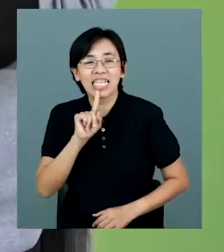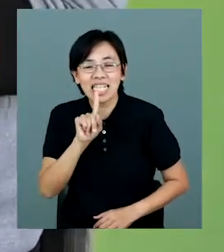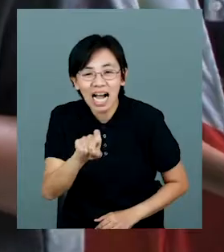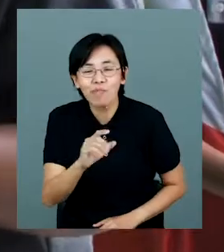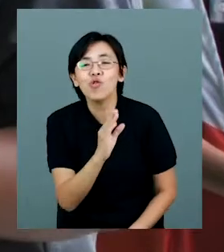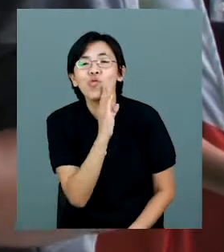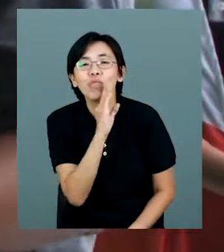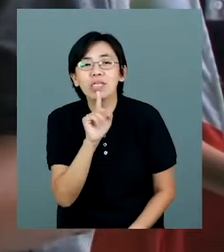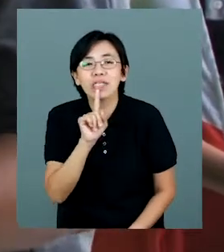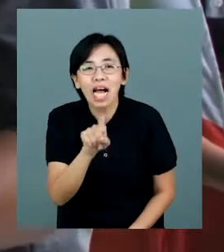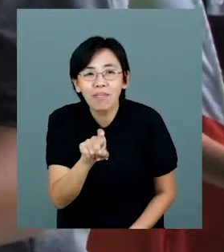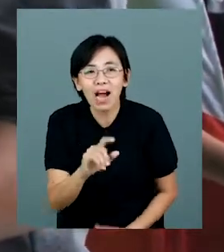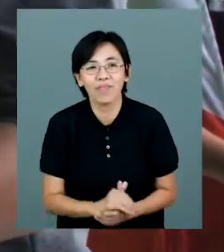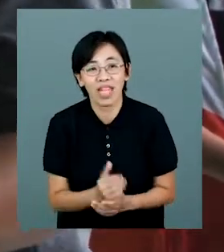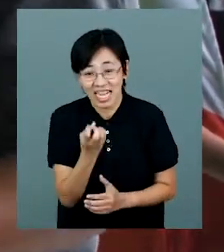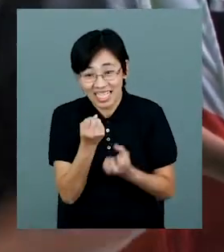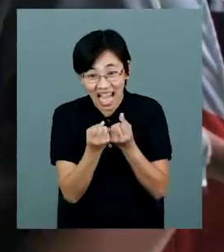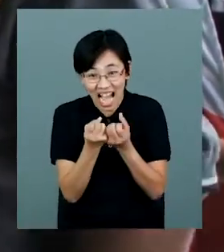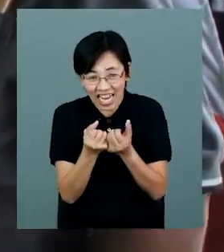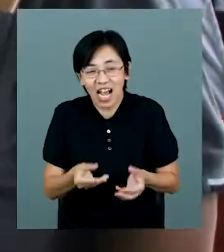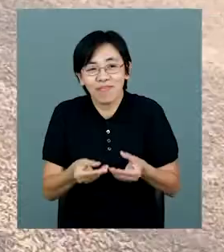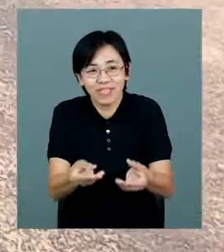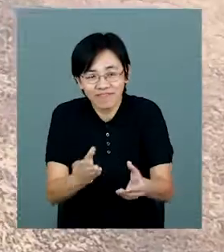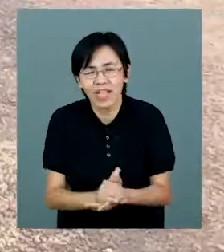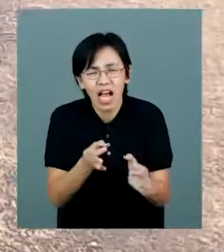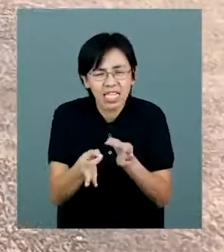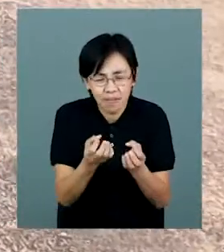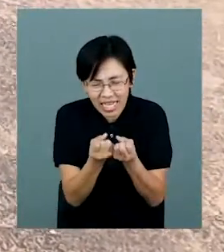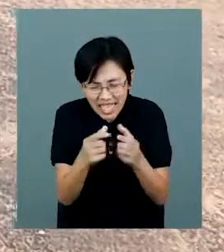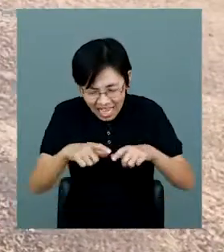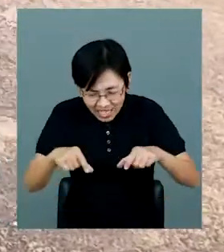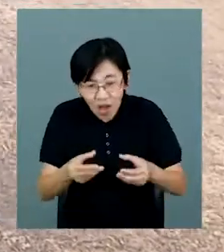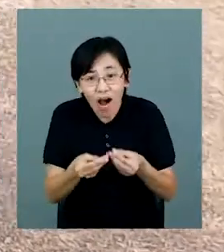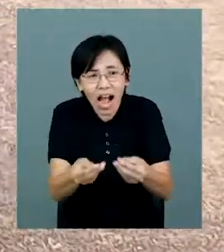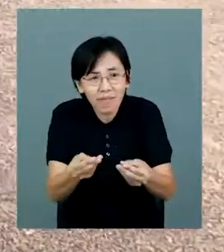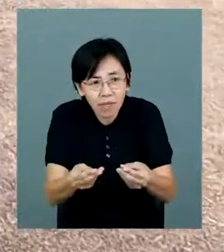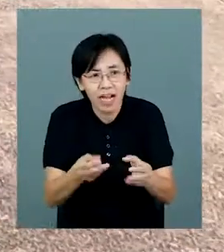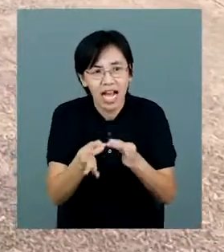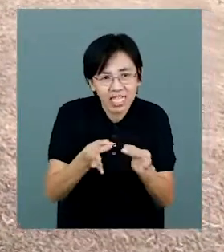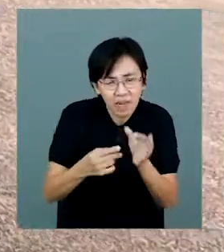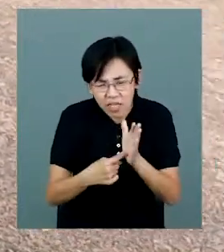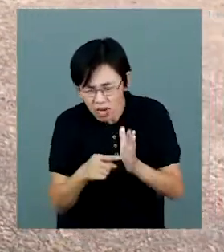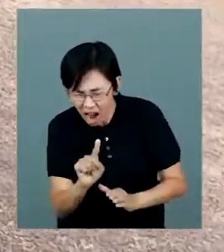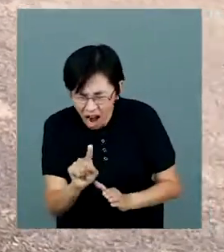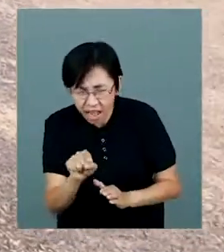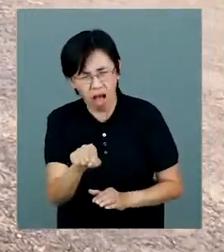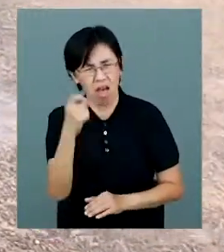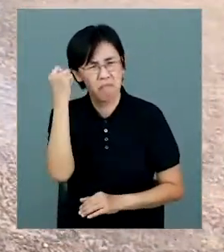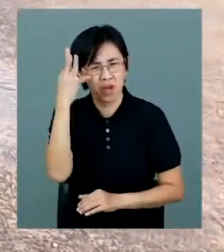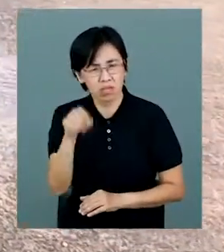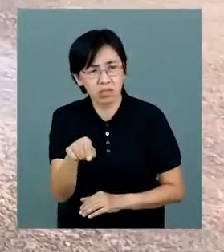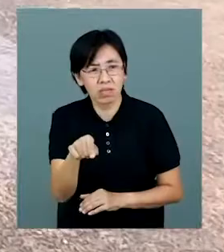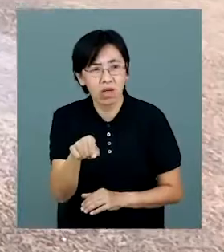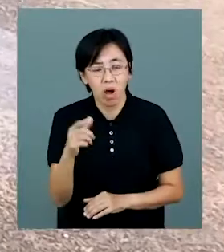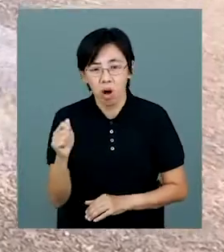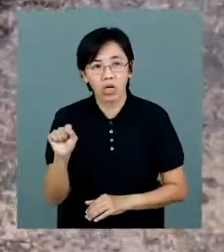ถามสมมุติเอาแบบว่าเราไปแจกทรายอาเบียดเนี่ยเราอธิบายให้เขาฟังเราไปทำให้ดูเป็นตัวอย่างครั้งแรกเขาก็ไม่เข้า